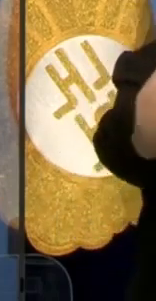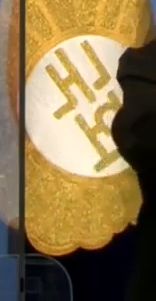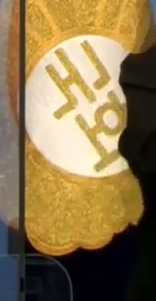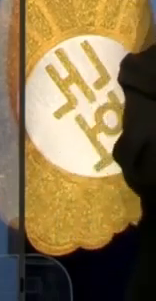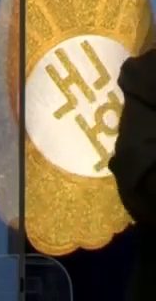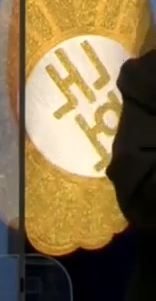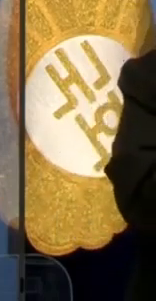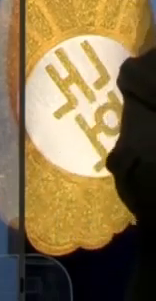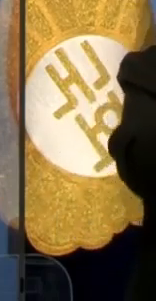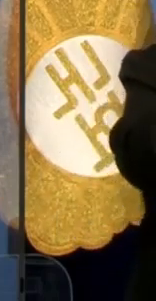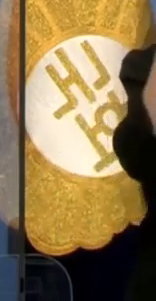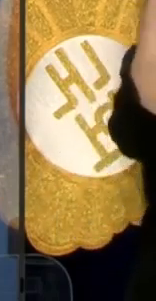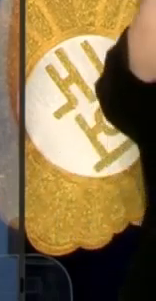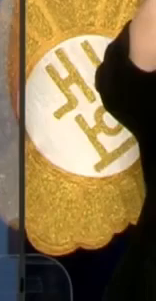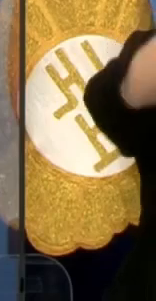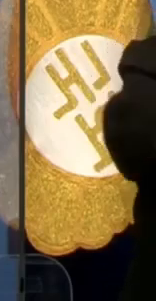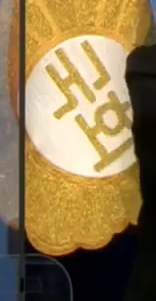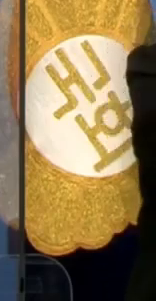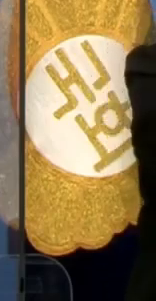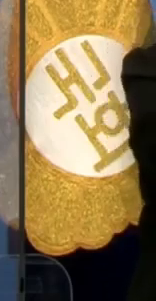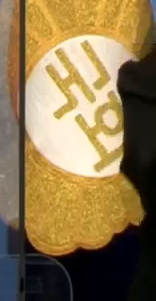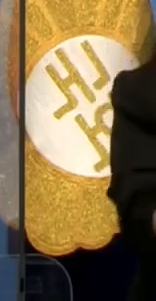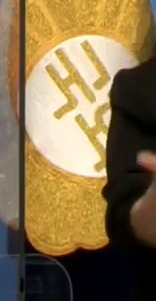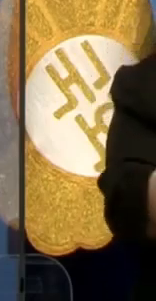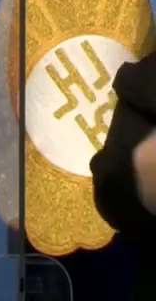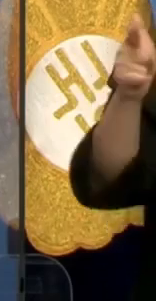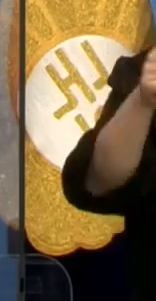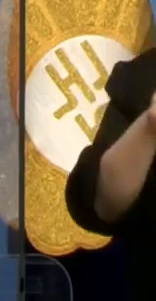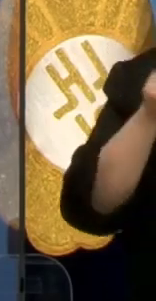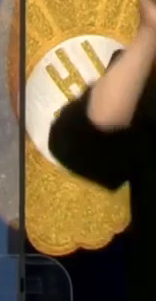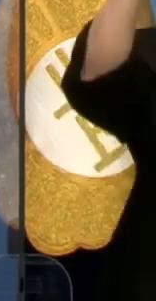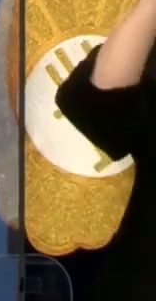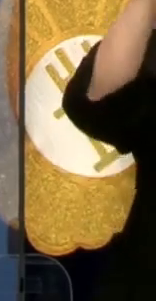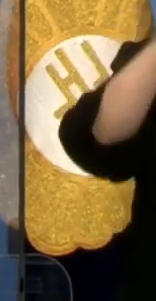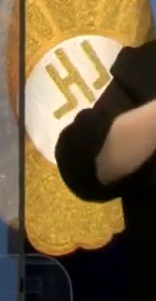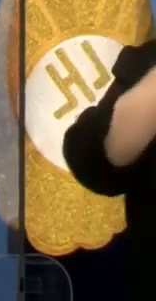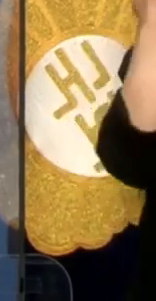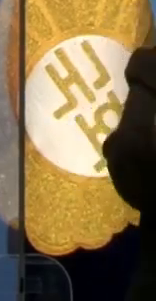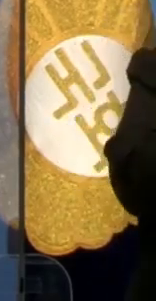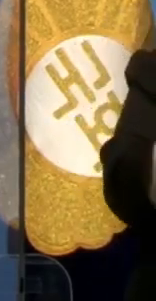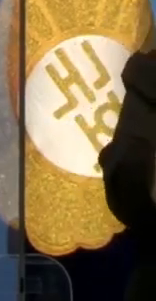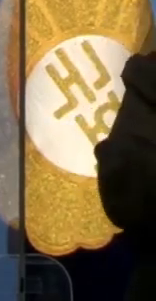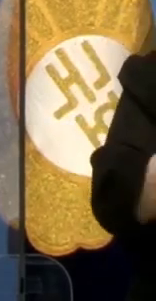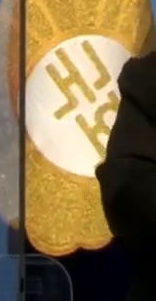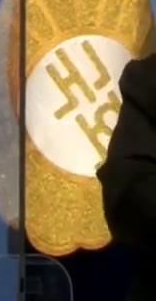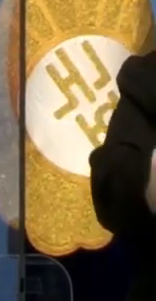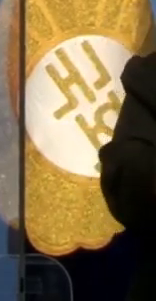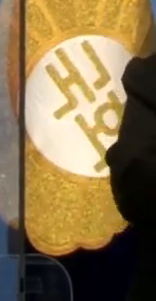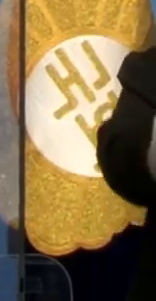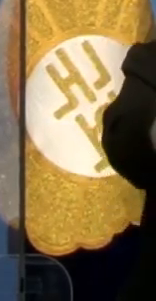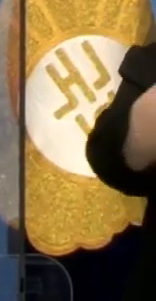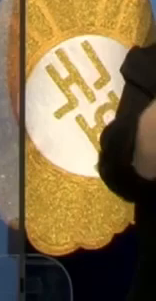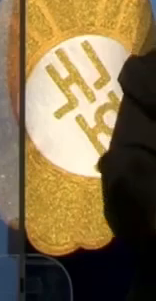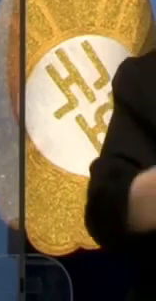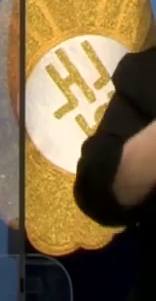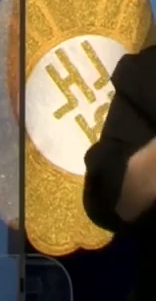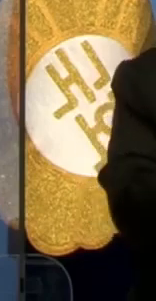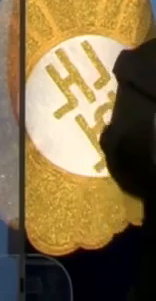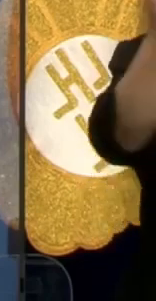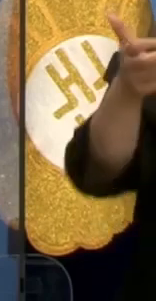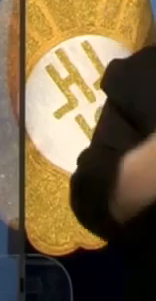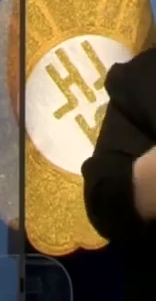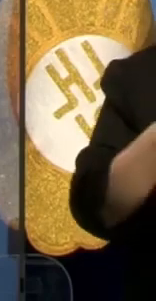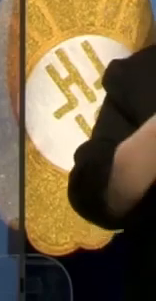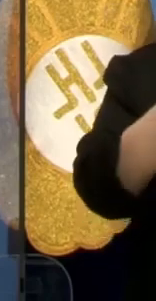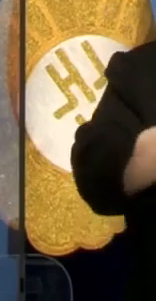황제가 승하하자 상장 달기에 앞장섰다가 퇴학당했습니다. 이후 만주로 건너가 조선인 거류민단 대표를 맡는